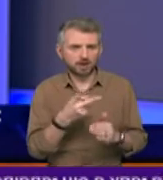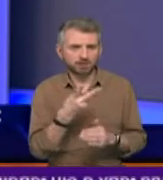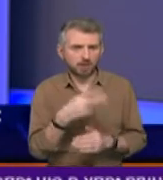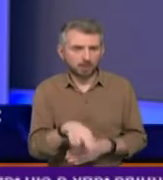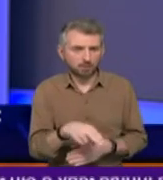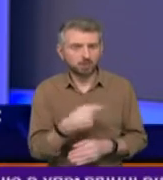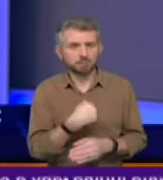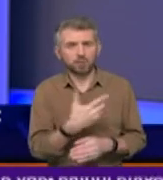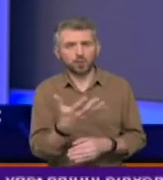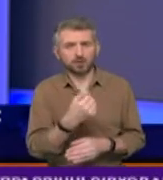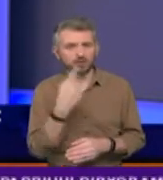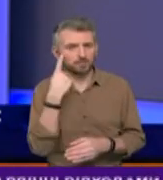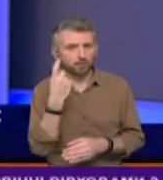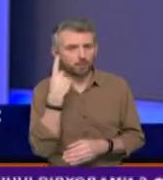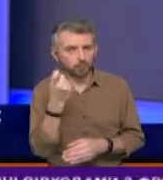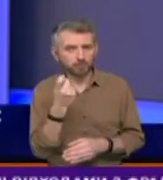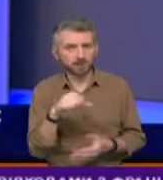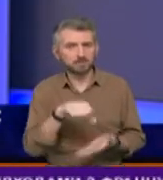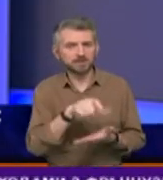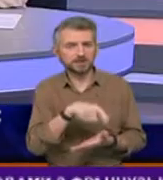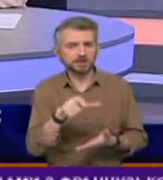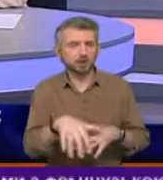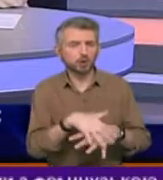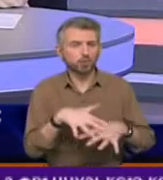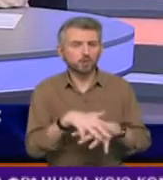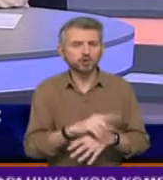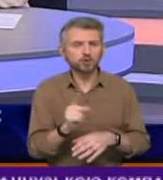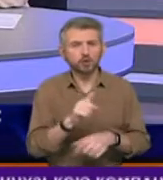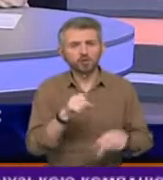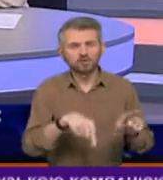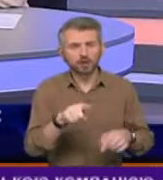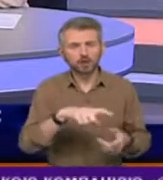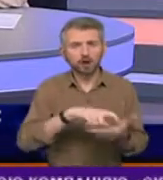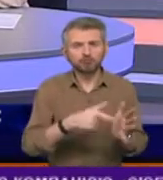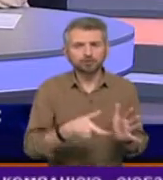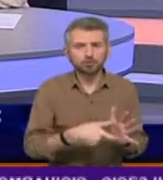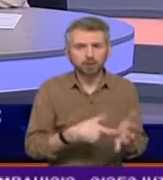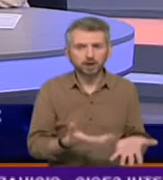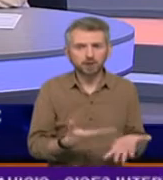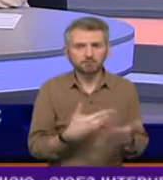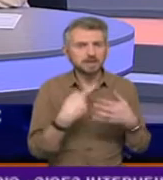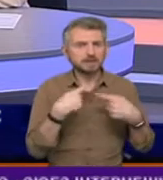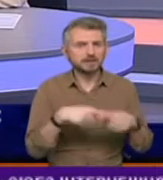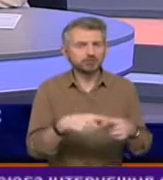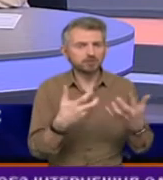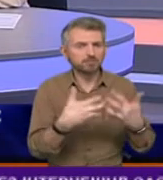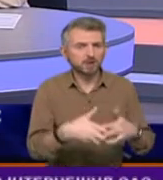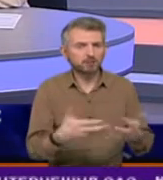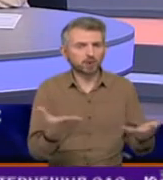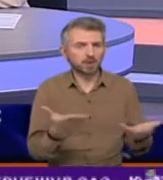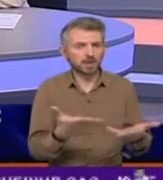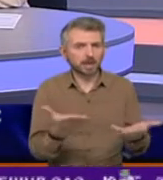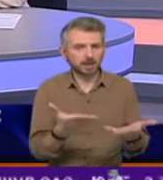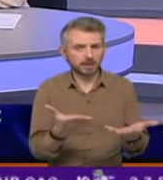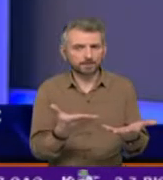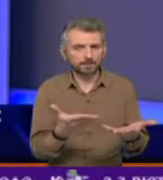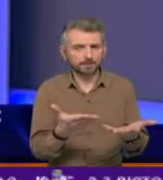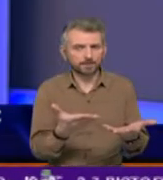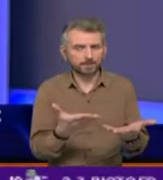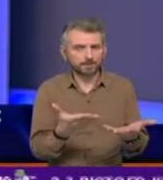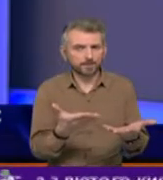із обов'язкових предметів в своїх освітніх системах. І це дуже гарний крок, на мою думку, що математика вводиться в Україні також